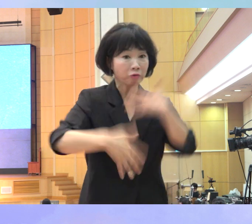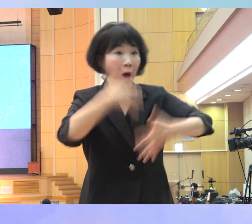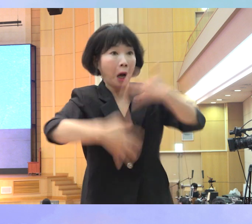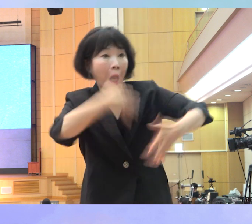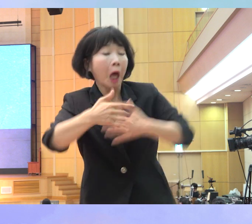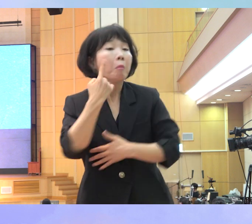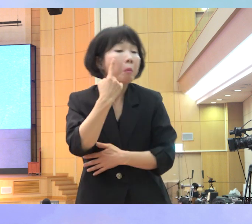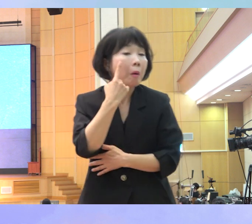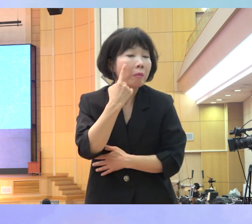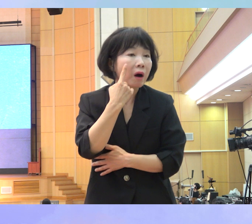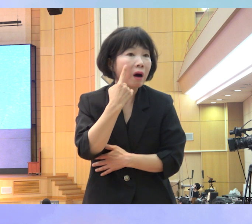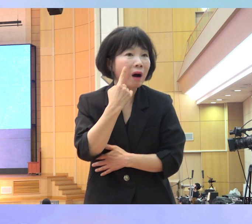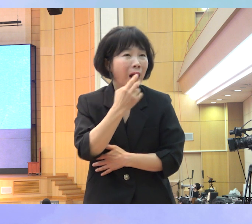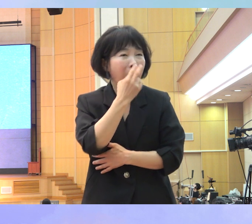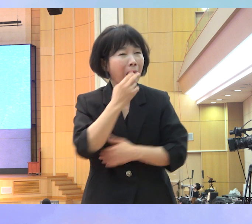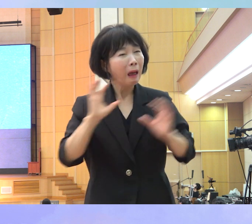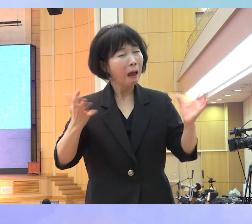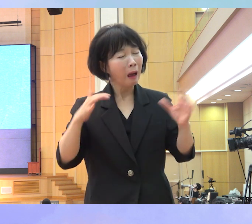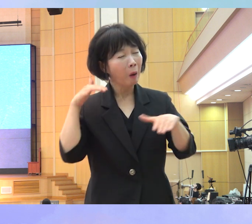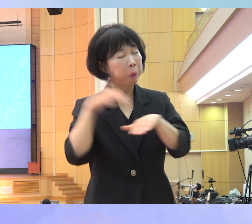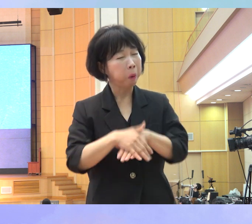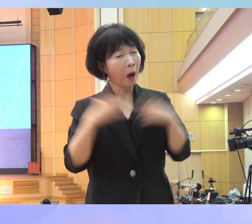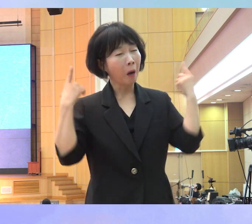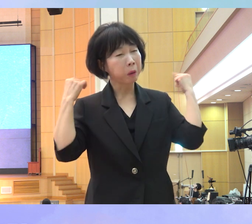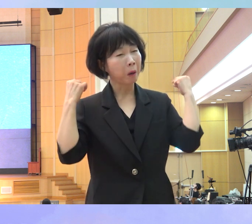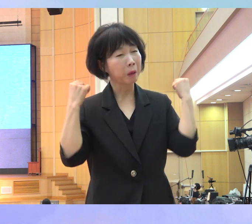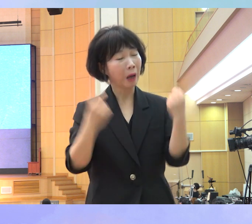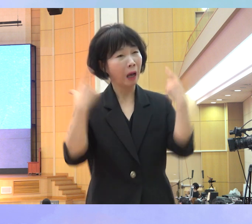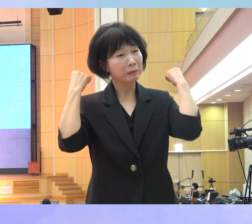못한 언어를 아직도 사용을 하면서